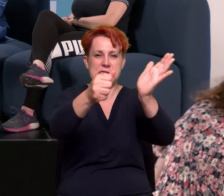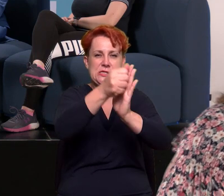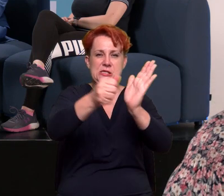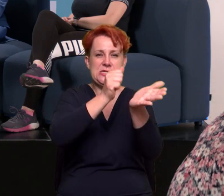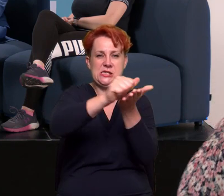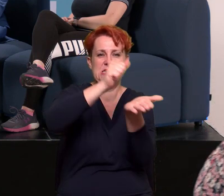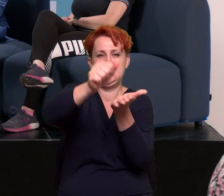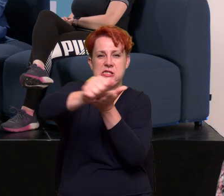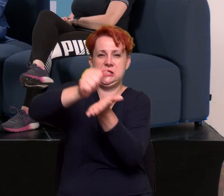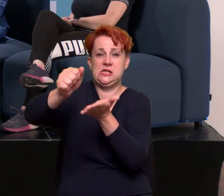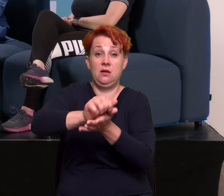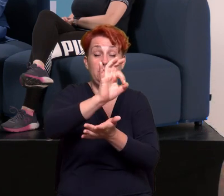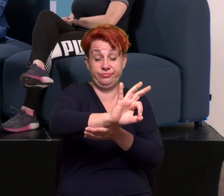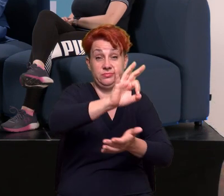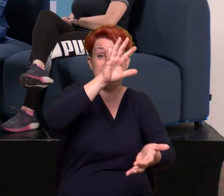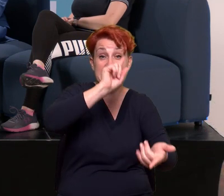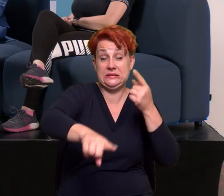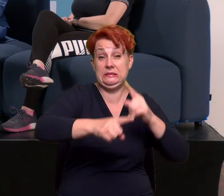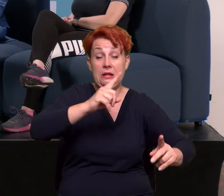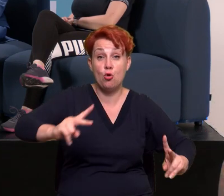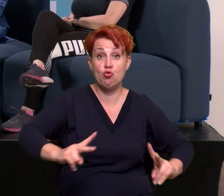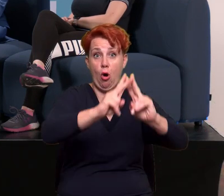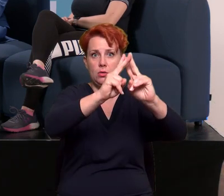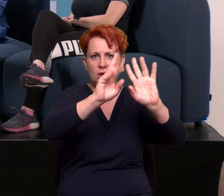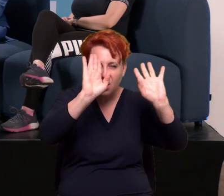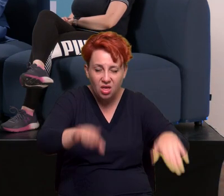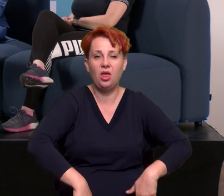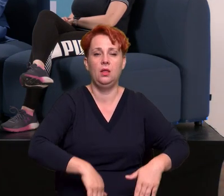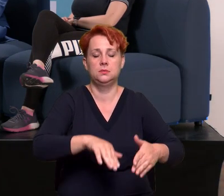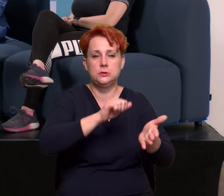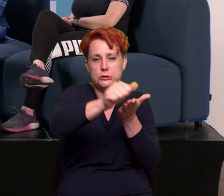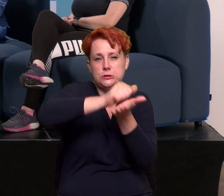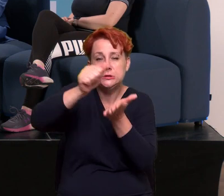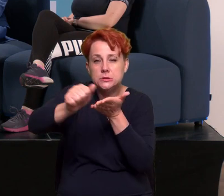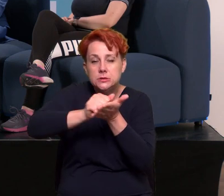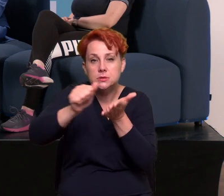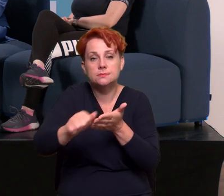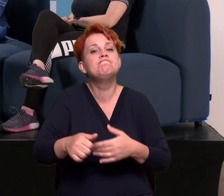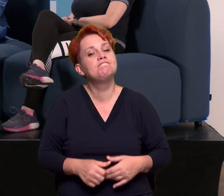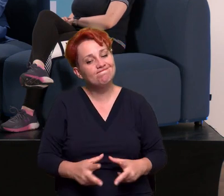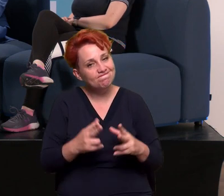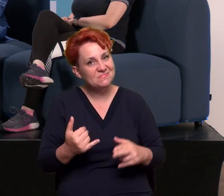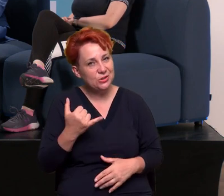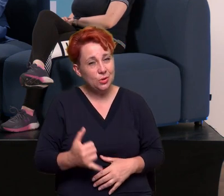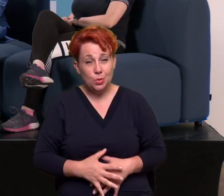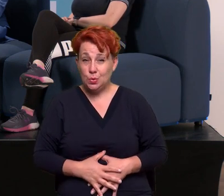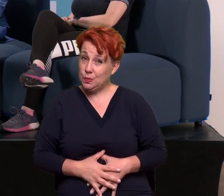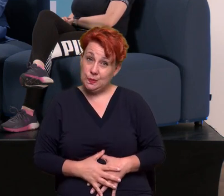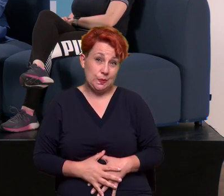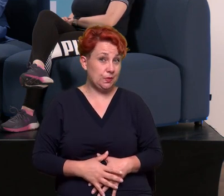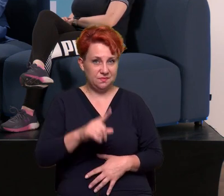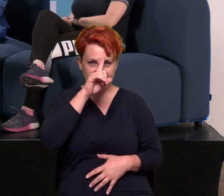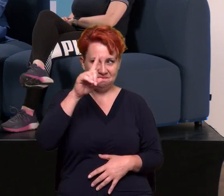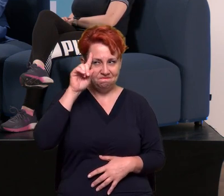gotyckich nawet, prawda? Więc dzieciństwo moje pamiętam właśnie jako taki okres bardzo wielkiej niechęci do